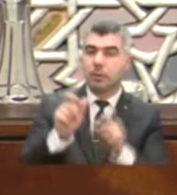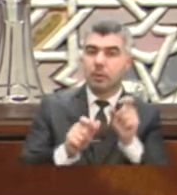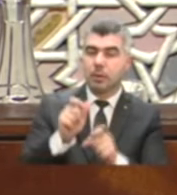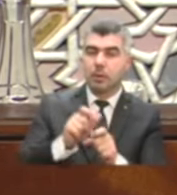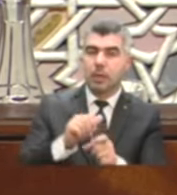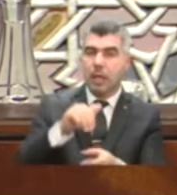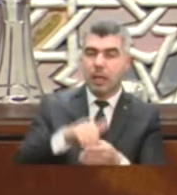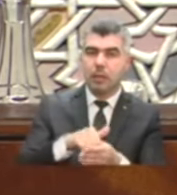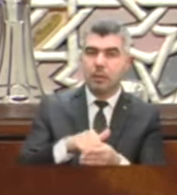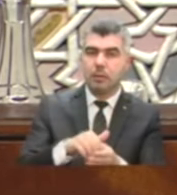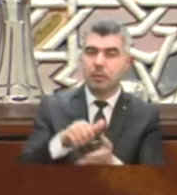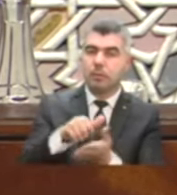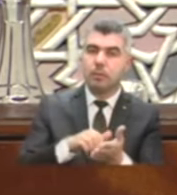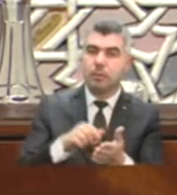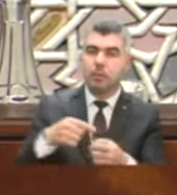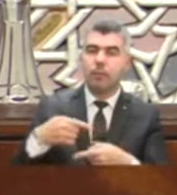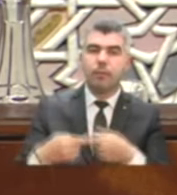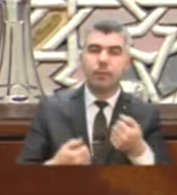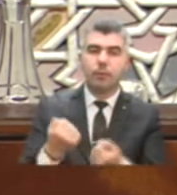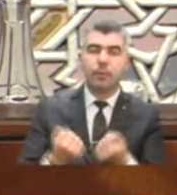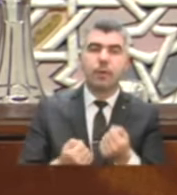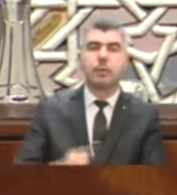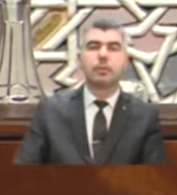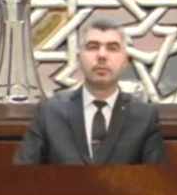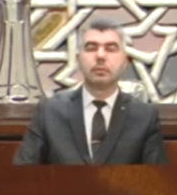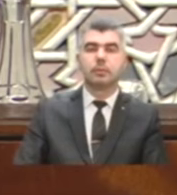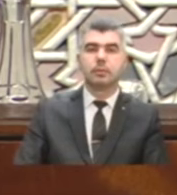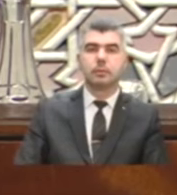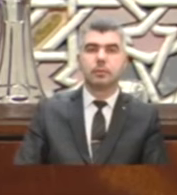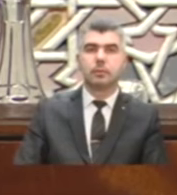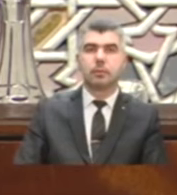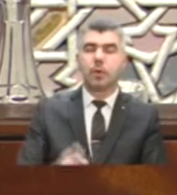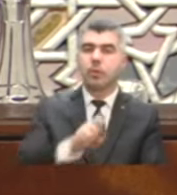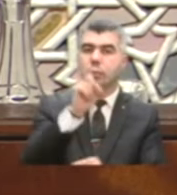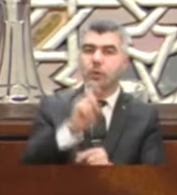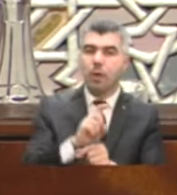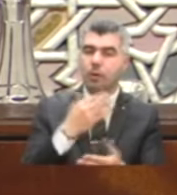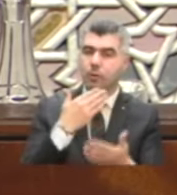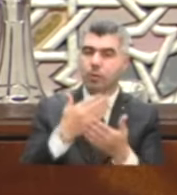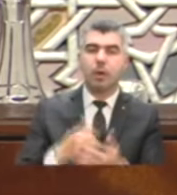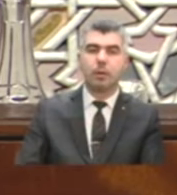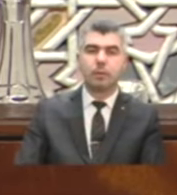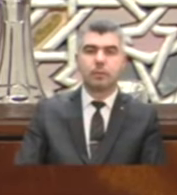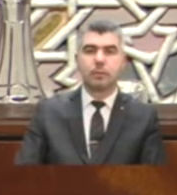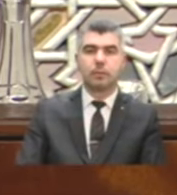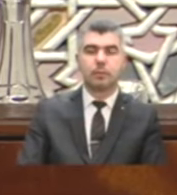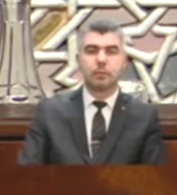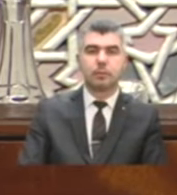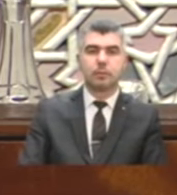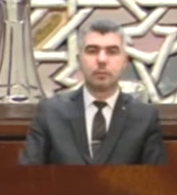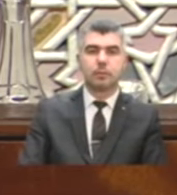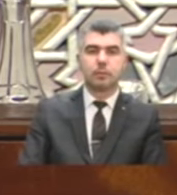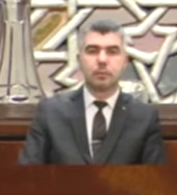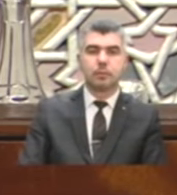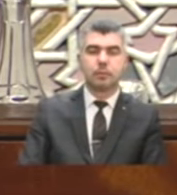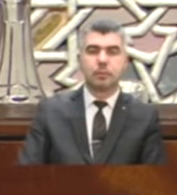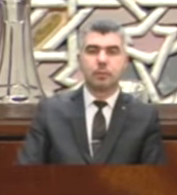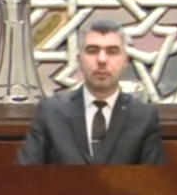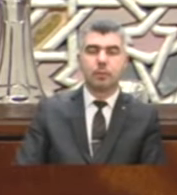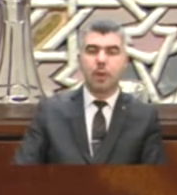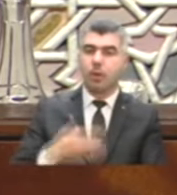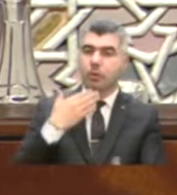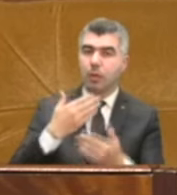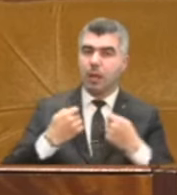فريق الأصلة والمعاصرة، فليتفضل احد وضعي السؤال. مشكورا، تفضل سيد نائب. شكرا